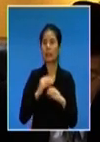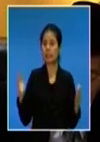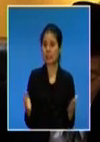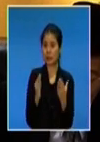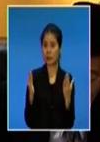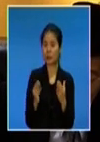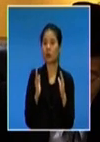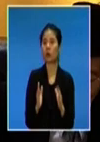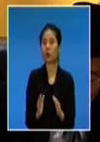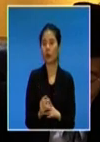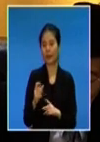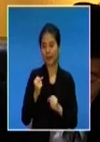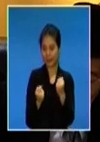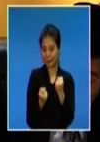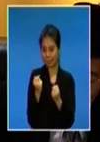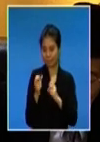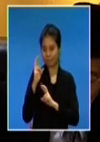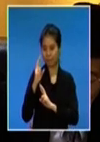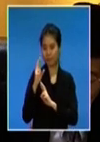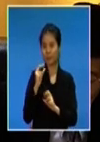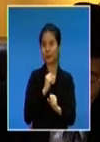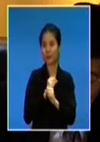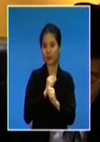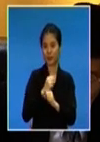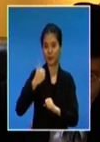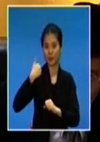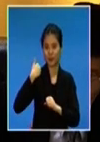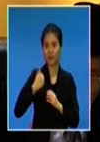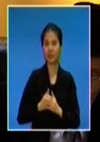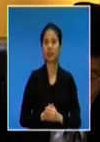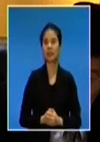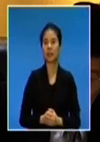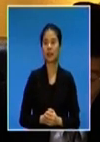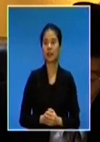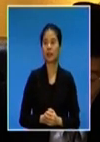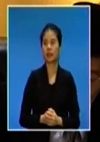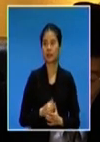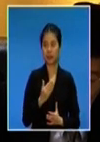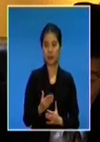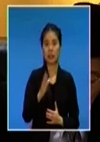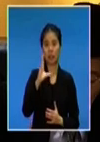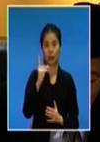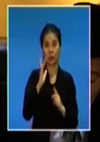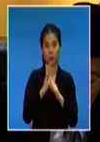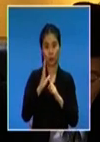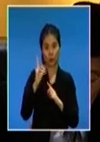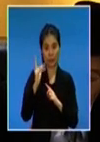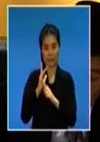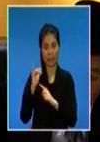าจะเป็นรูปธรรมแน่นอนนะครับอาจารย์ท่านชูชัยเสนอเรื่องชุมชนสัง